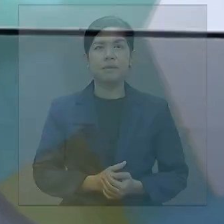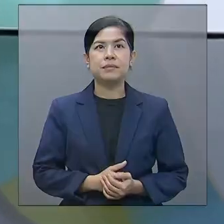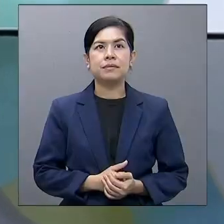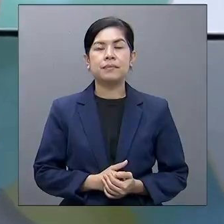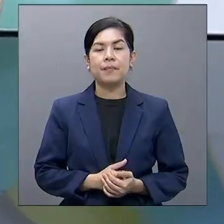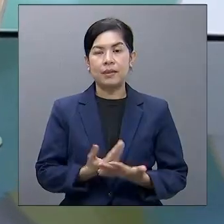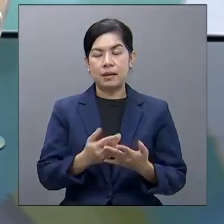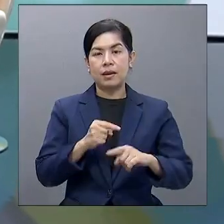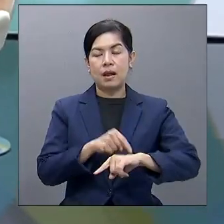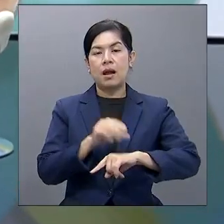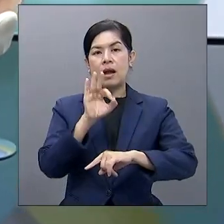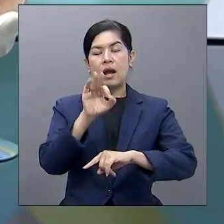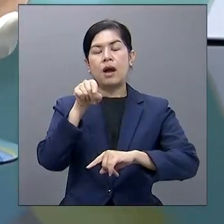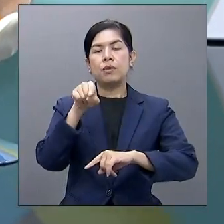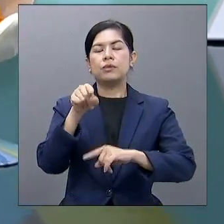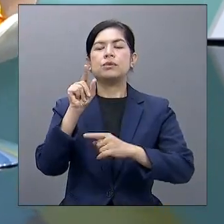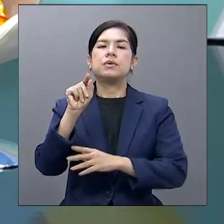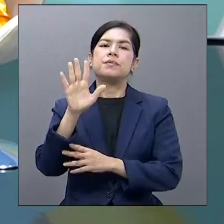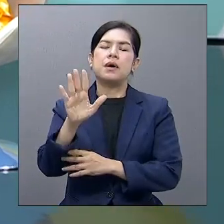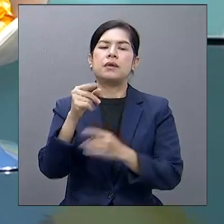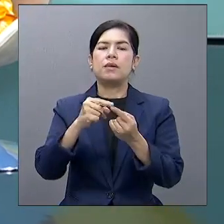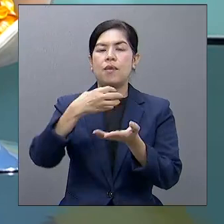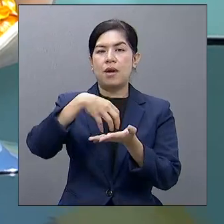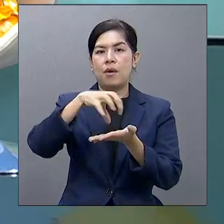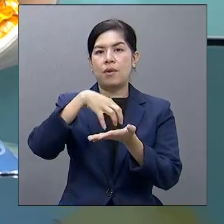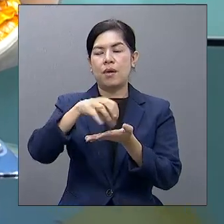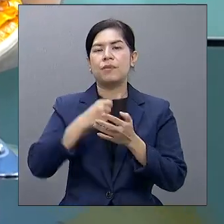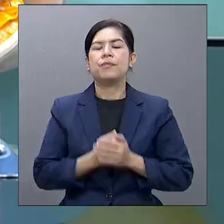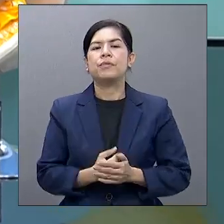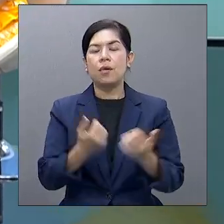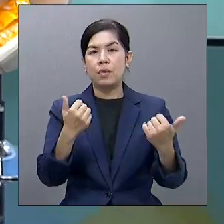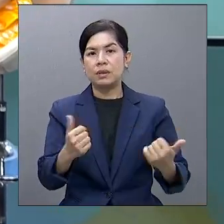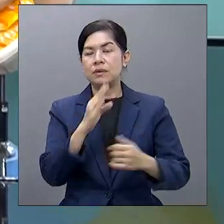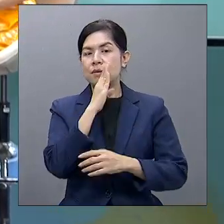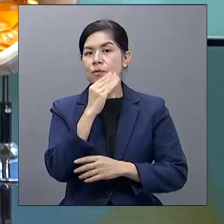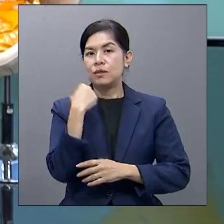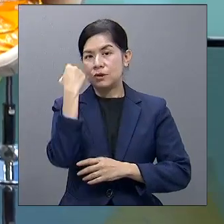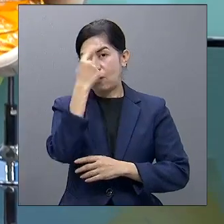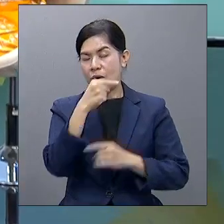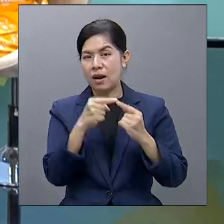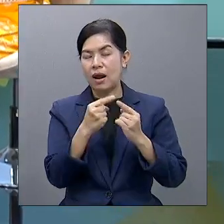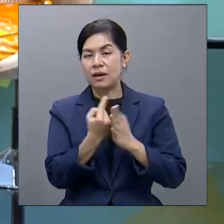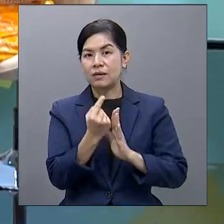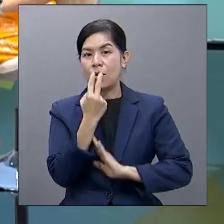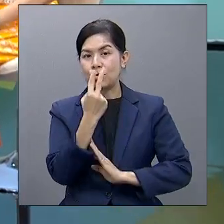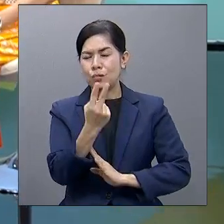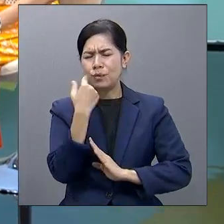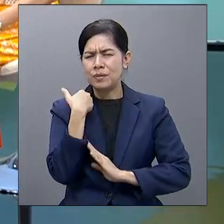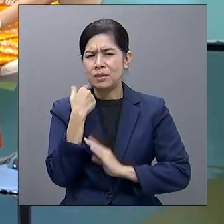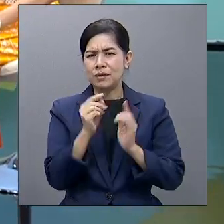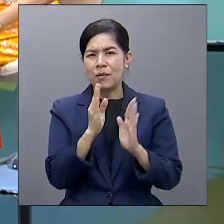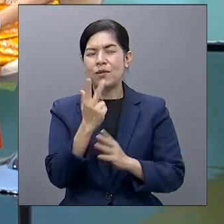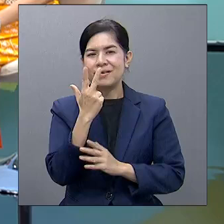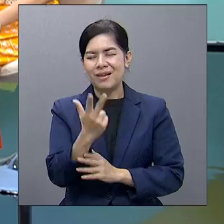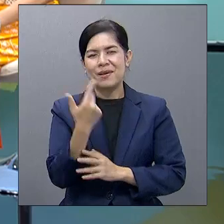9:25น.นะครับคุณผู้ชมอยู่กันต่อในช่วงสีสันวาไรตี้ครับเช้าวันนี้ใครเปิดมาเจอเรา 3คนฝากกดไลก์กดแชร์ส่งต่อสีสันส่ง